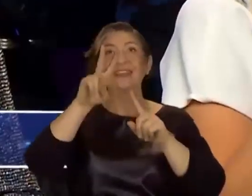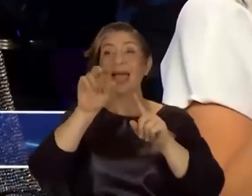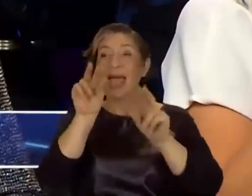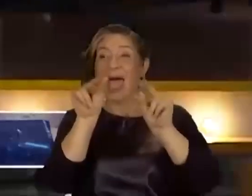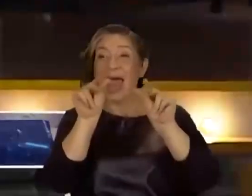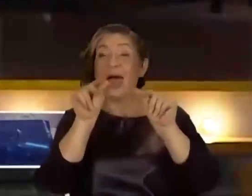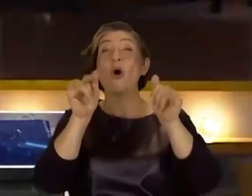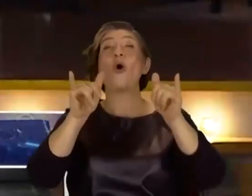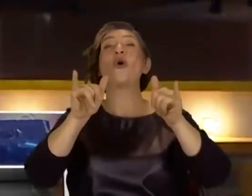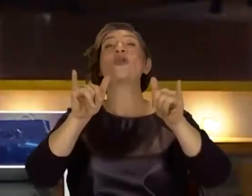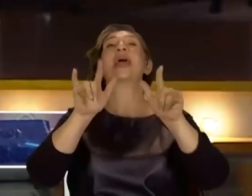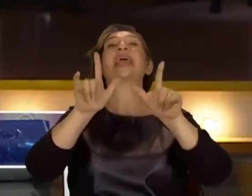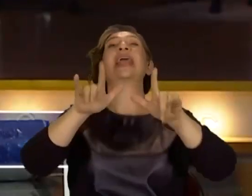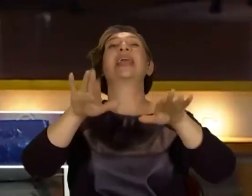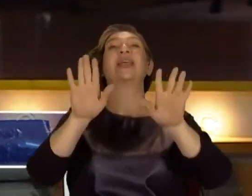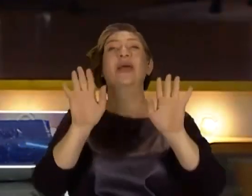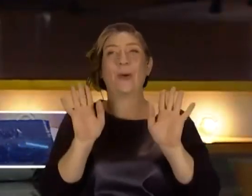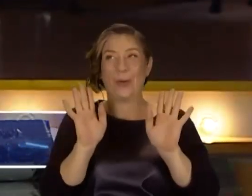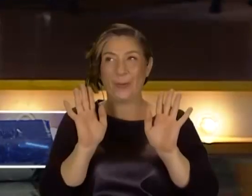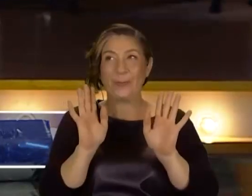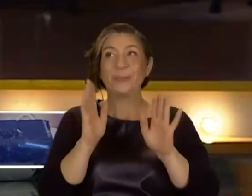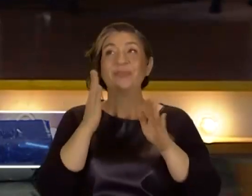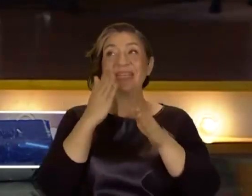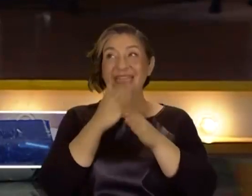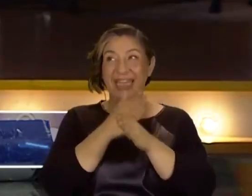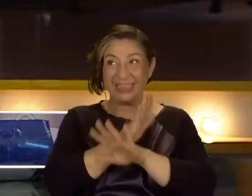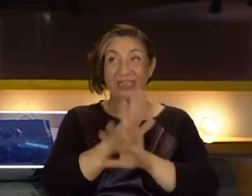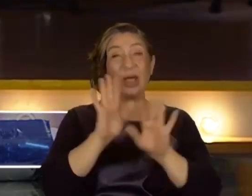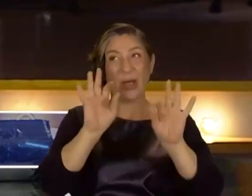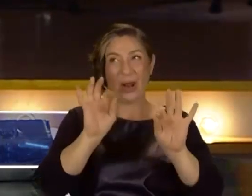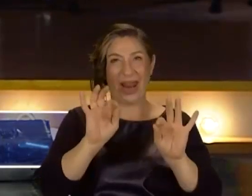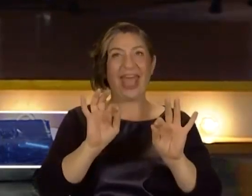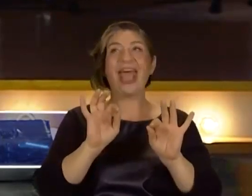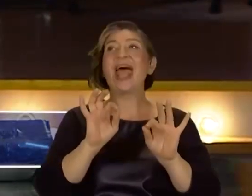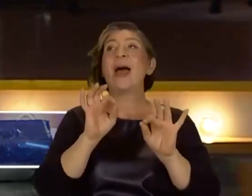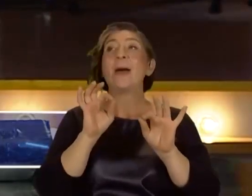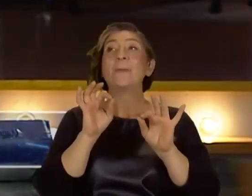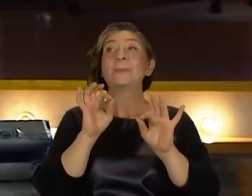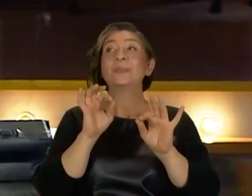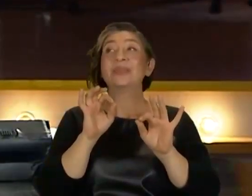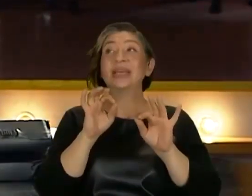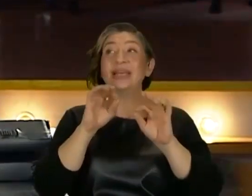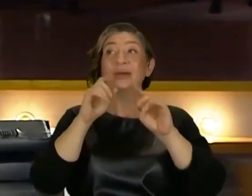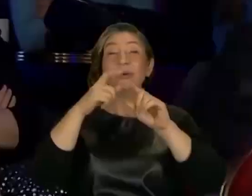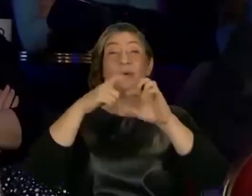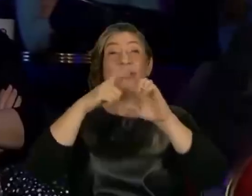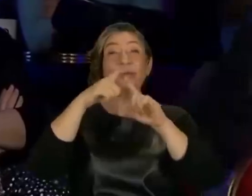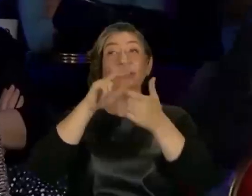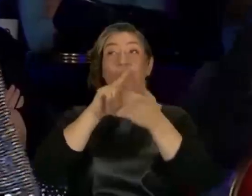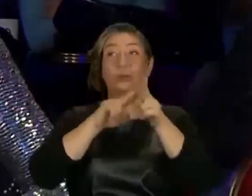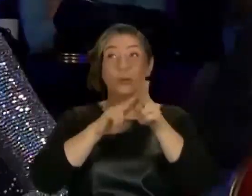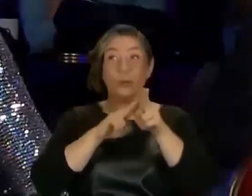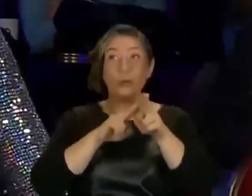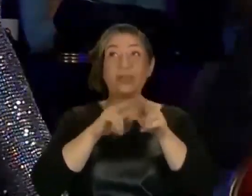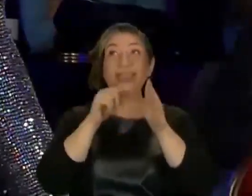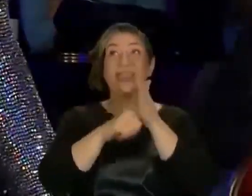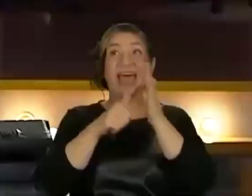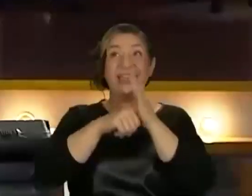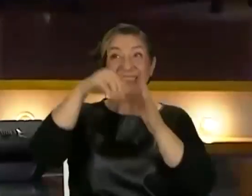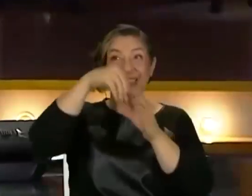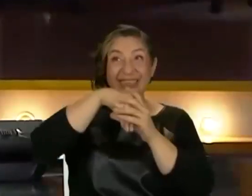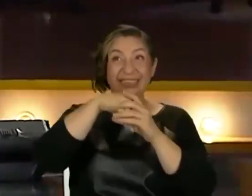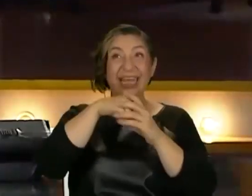Ekranlarınızın ayarlarıyla oynamanıza gerek yok. Gerçekten öyle. Ve Radyo Televizyon Üst Kurulu